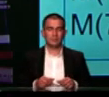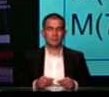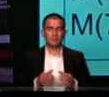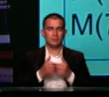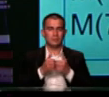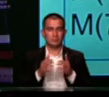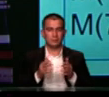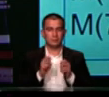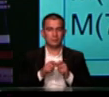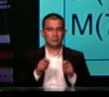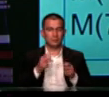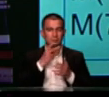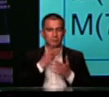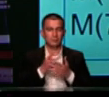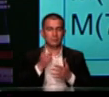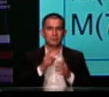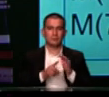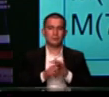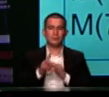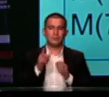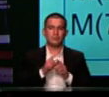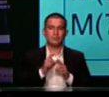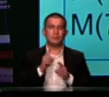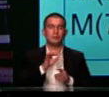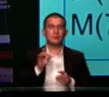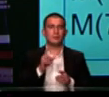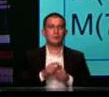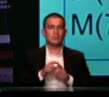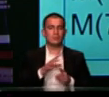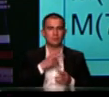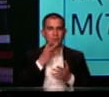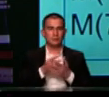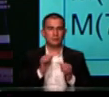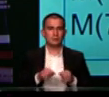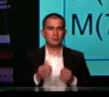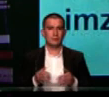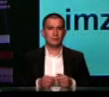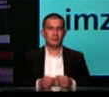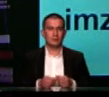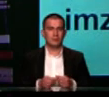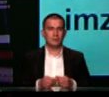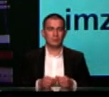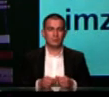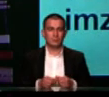ochib, avvalgi boshlang'ich matnimizni ko'rishimiz mumkin bo'ladi.